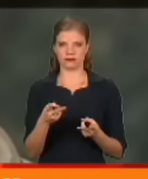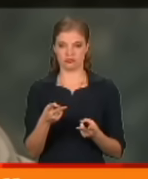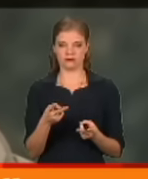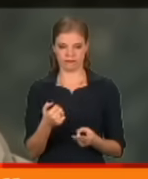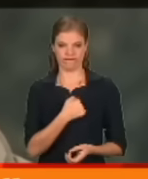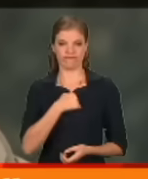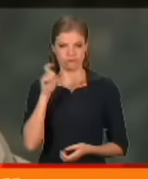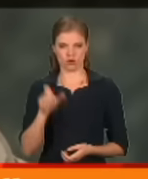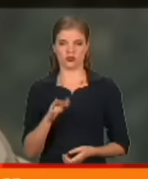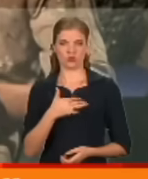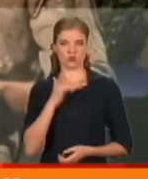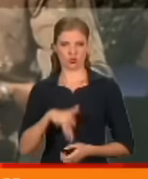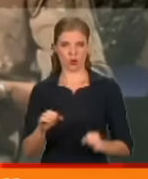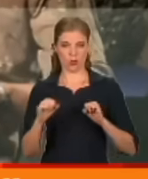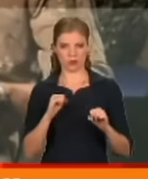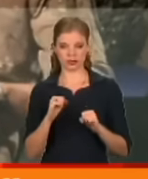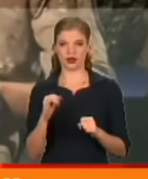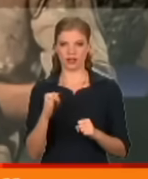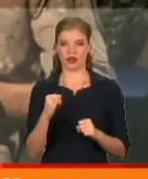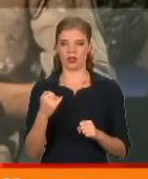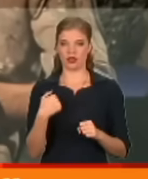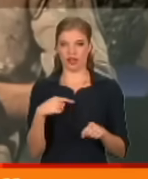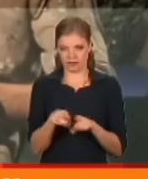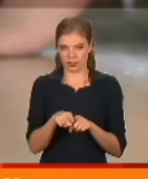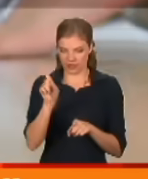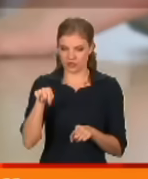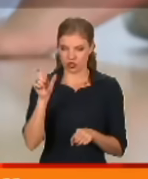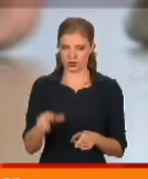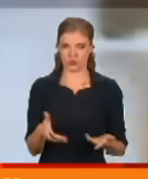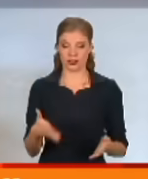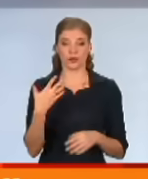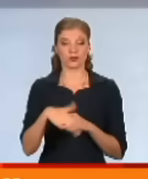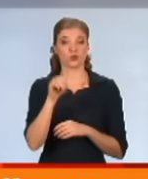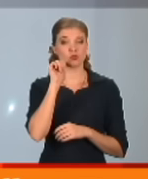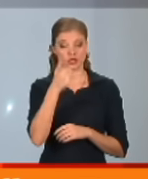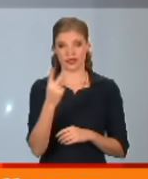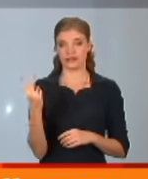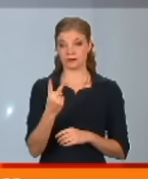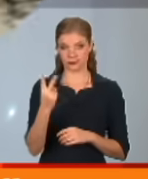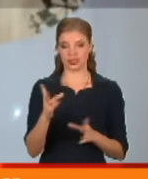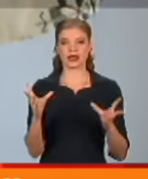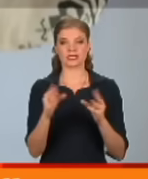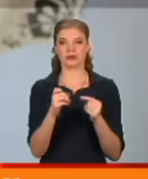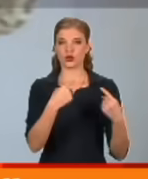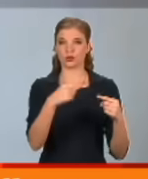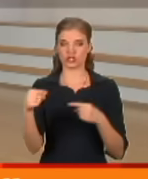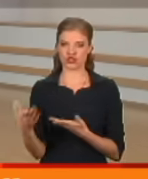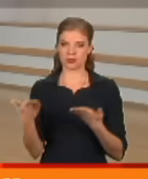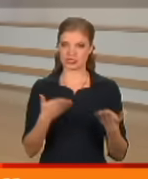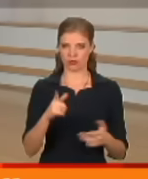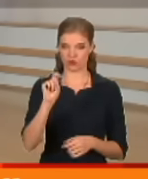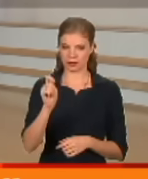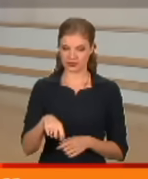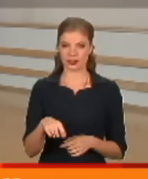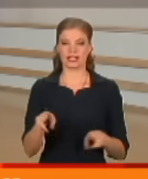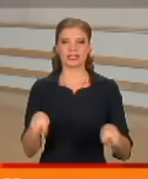як воїна, як строгого командира, і що я все ж таки теж людина. Уже завтра Аліна та да Вінчі спільно з іншими запрошеними з